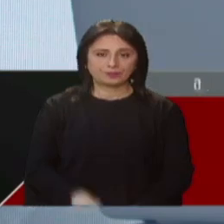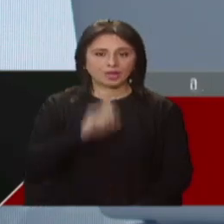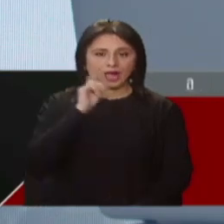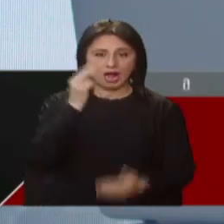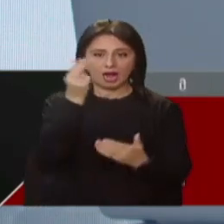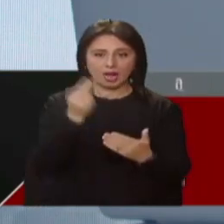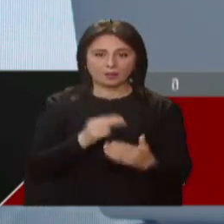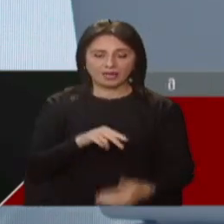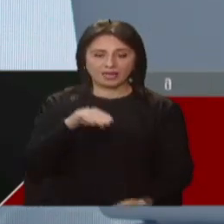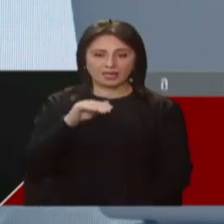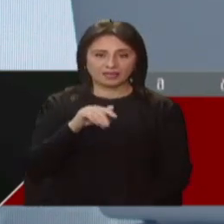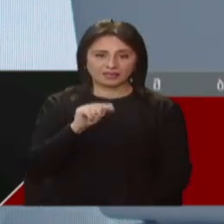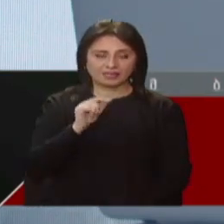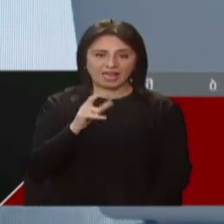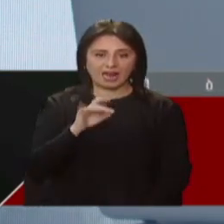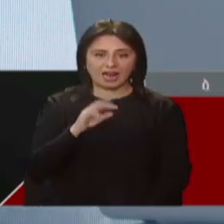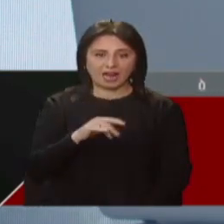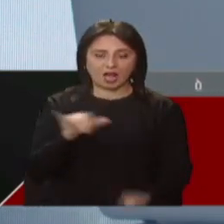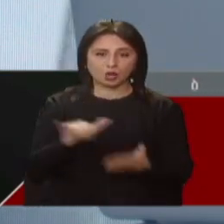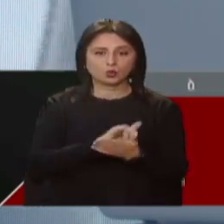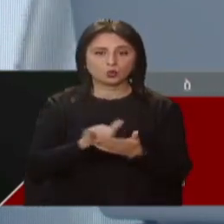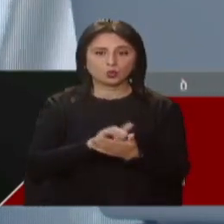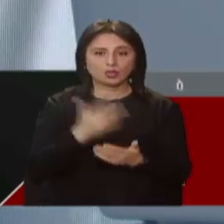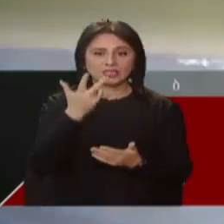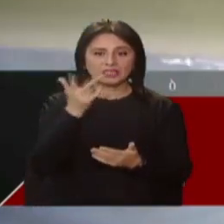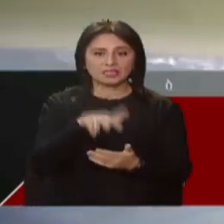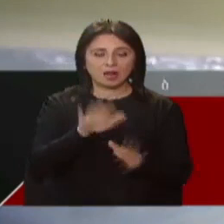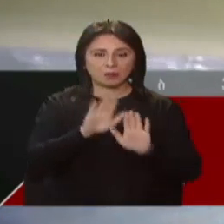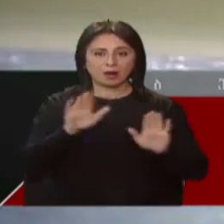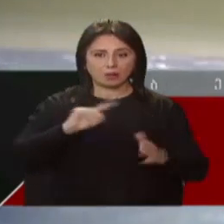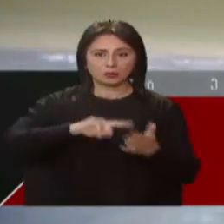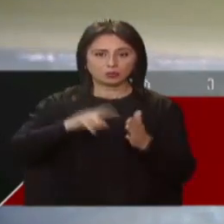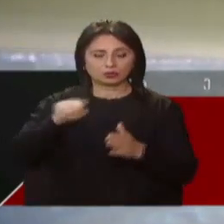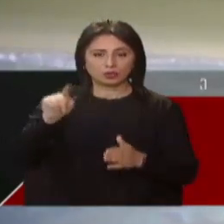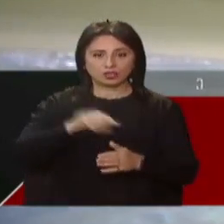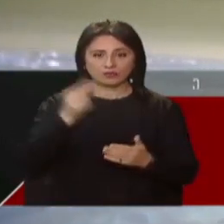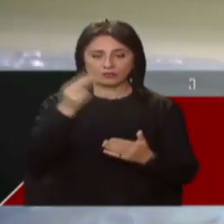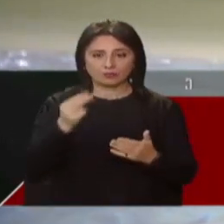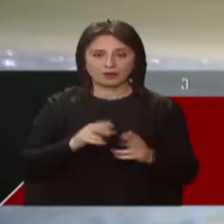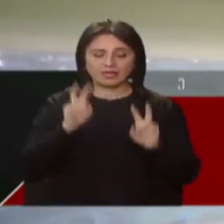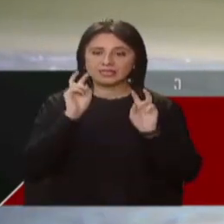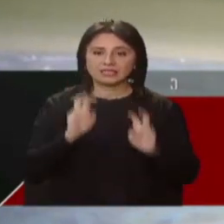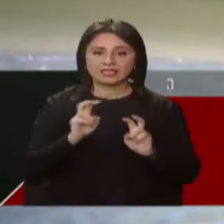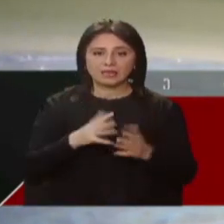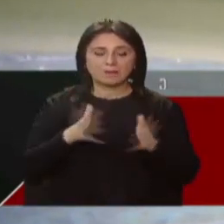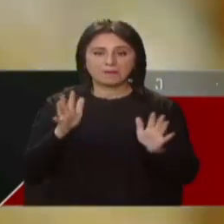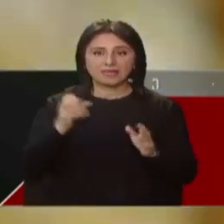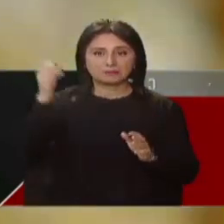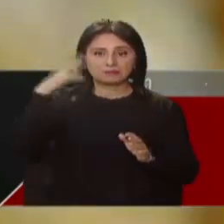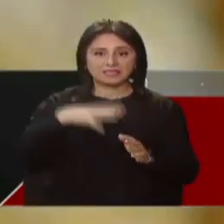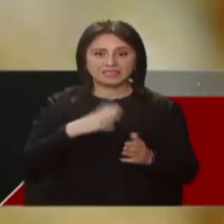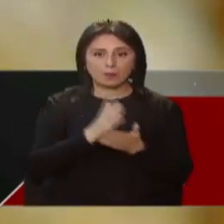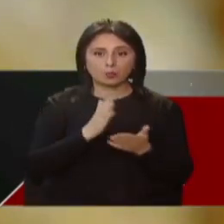ახალგაზრდა მხატვრის თეკლა მელაძის ნამუშევრები ნიუ-იორკში სამ საგამოფენო სივრცეში გამოიფინება. ექსპოზიციაზე სახელწოდებით „მეტი მზედა